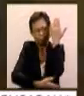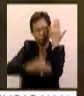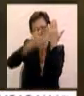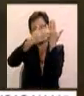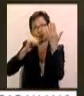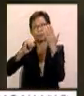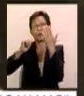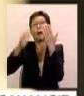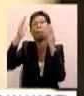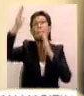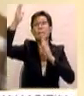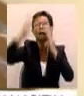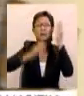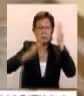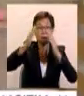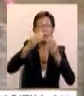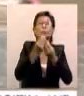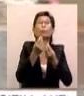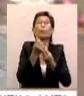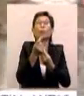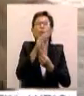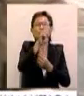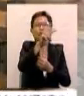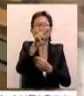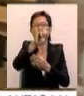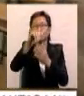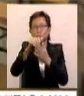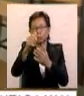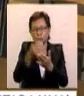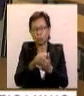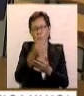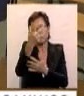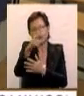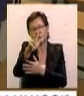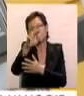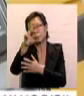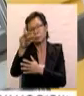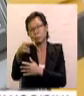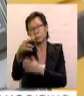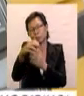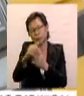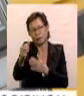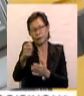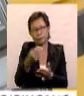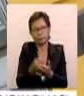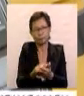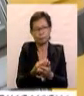dengan kos keseluruhan berjumlah RM22 juta, RM13,000.